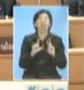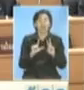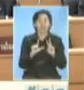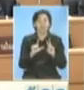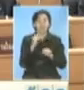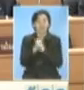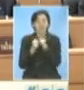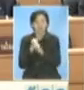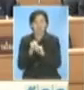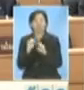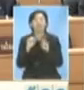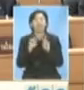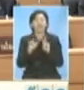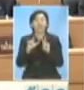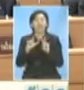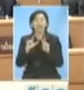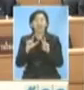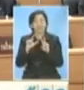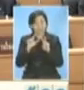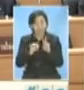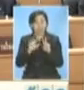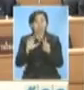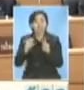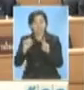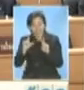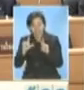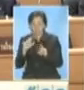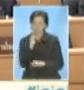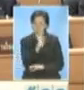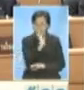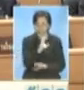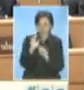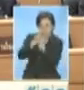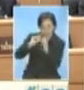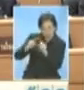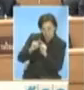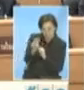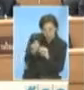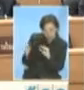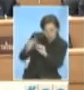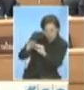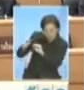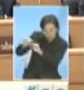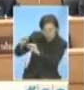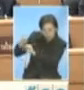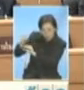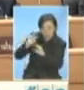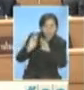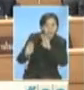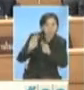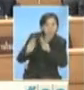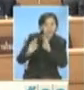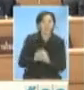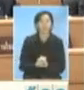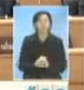2 แสนล้านปีนี้อีก2 แสน 5ก็บอกง่ายๆตัวเลขการลงทุนมันเพิ่มขึ้นท่านต้องไปเทียบเคียงกับเพื่อนบ้านครับว่าประเทศเพื่อ